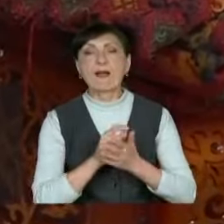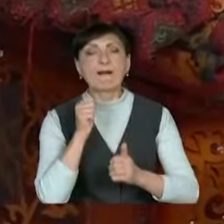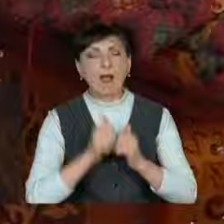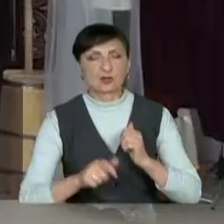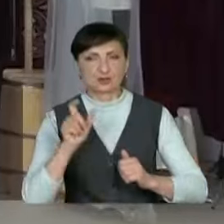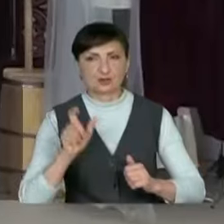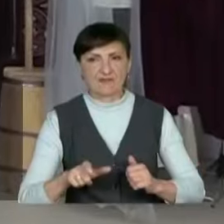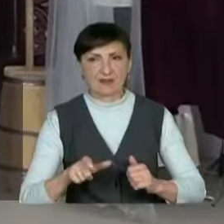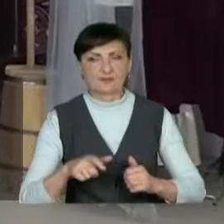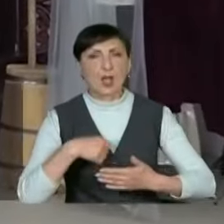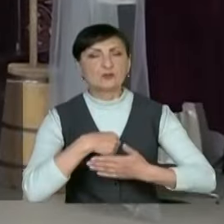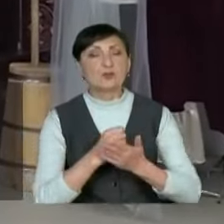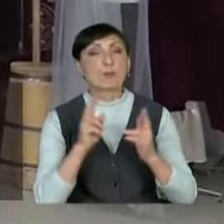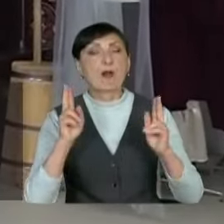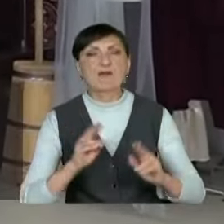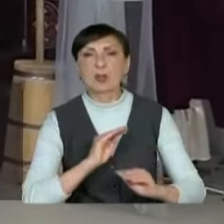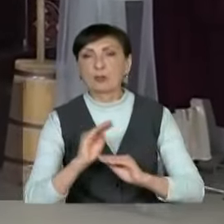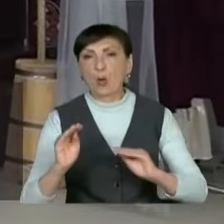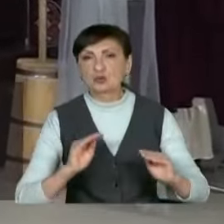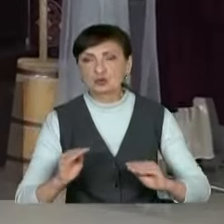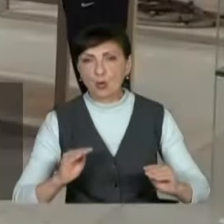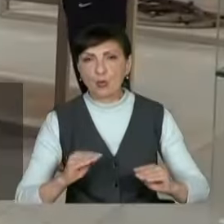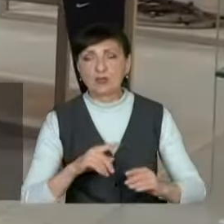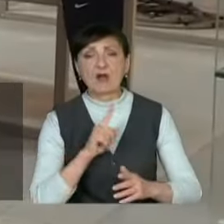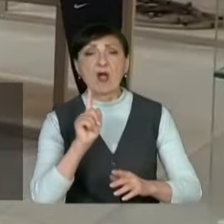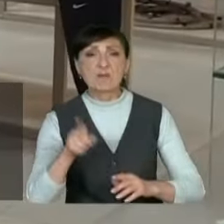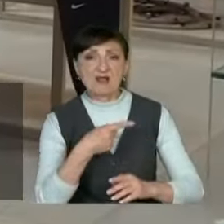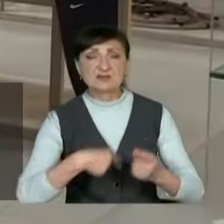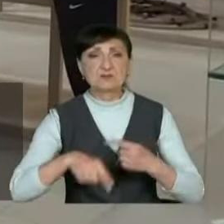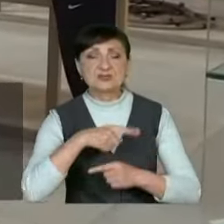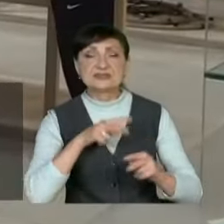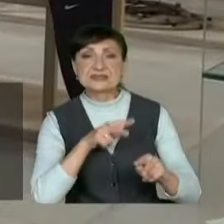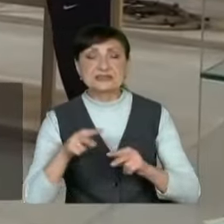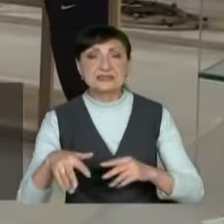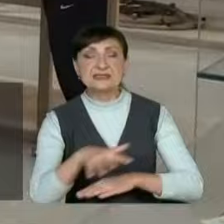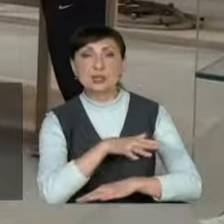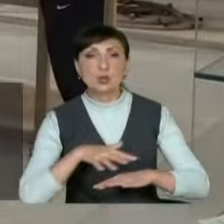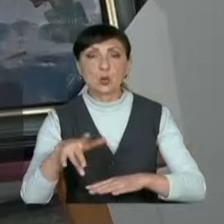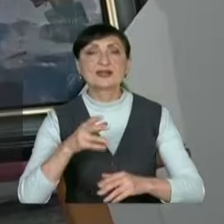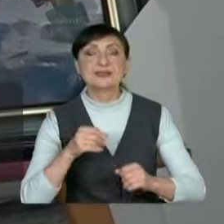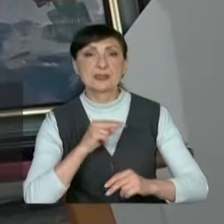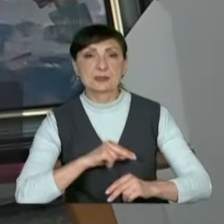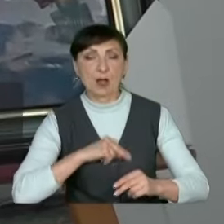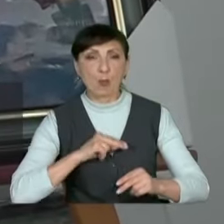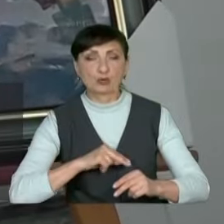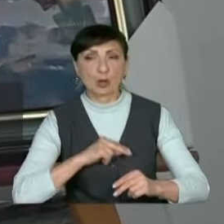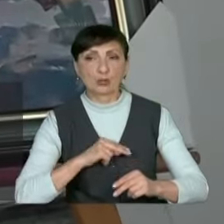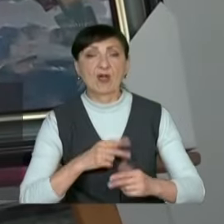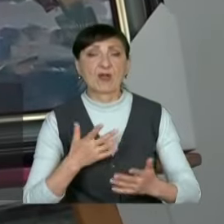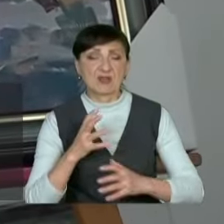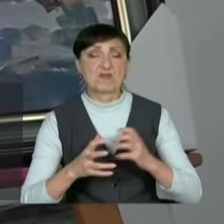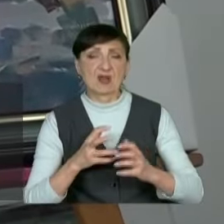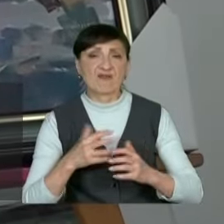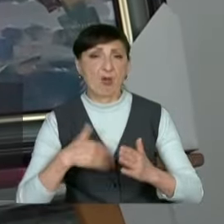жителя. А утвержденные правила благоустройства, которые обязывают субъекты бизнеса следить за территорией, где они ведут деятельность – полезная мировая